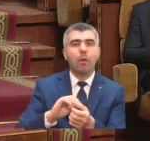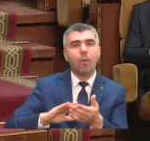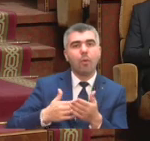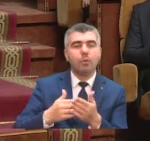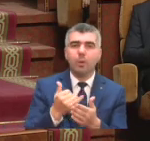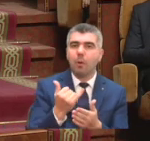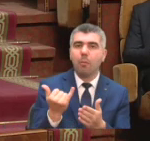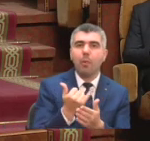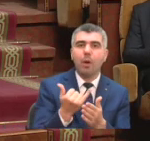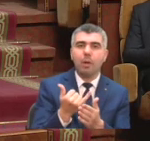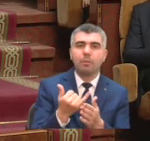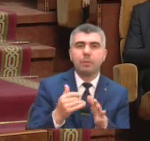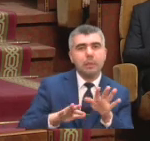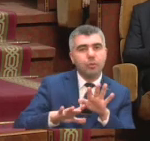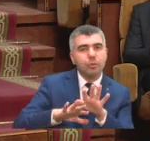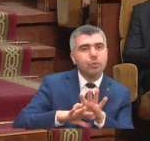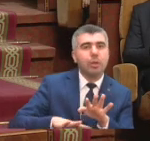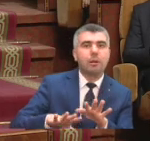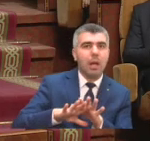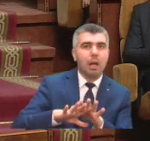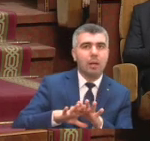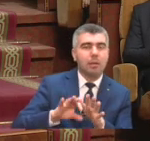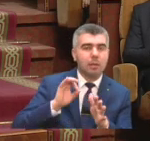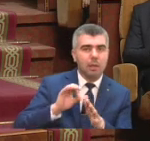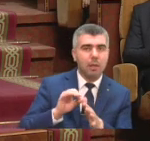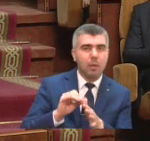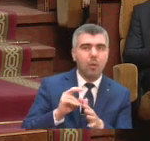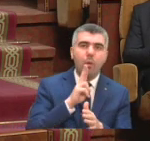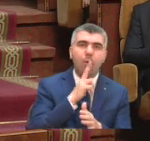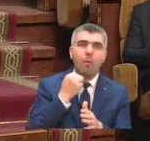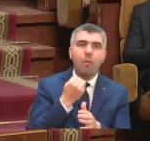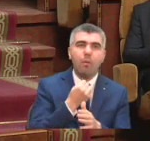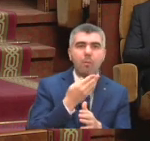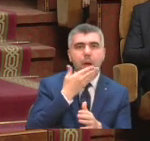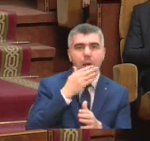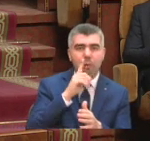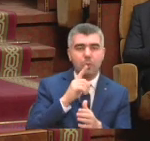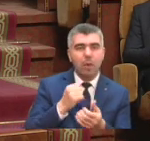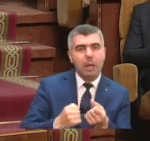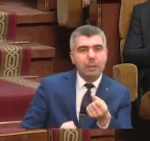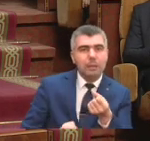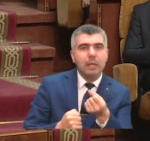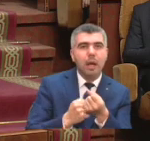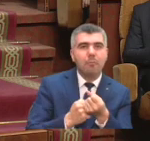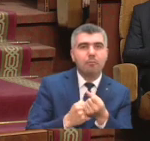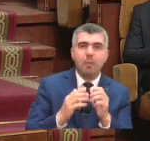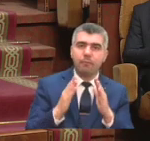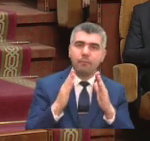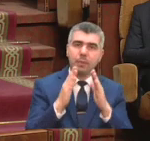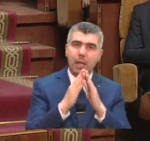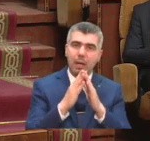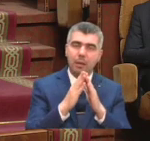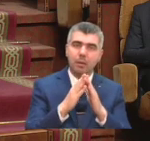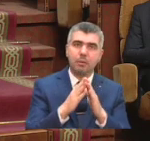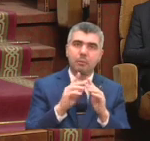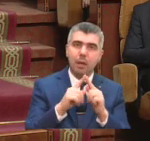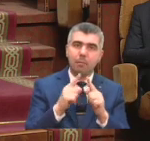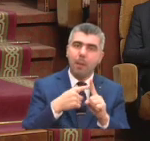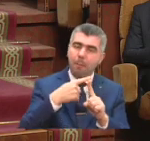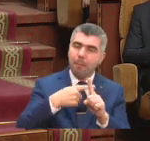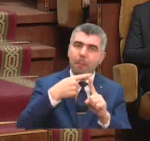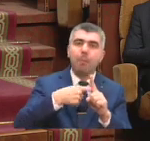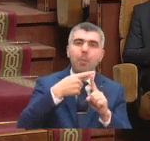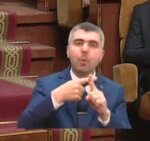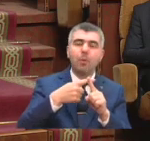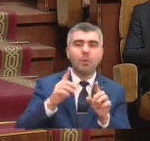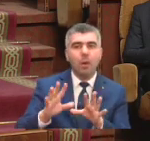ركائز الدولة الاجتماعية، واللي الحكومة الحمد لله اعطت له أهمية كبيرة لدعم السكن. لذلك السيدة الوزيرة، لابد من مضاعفة الجهود